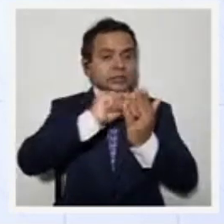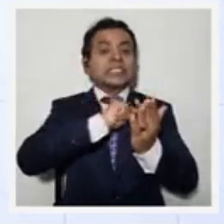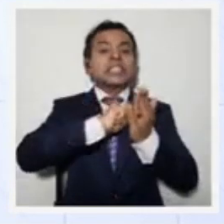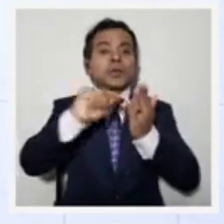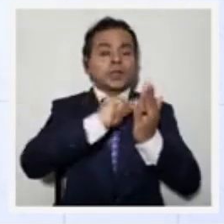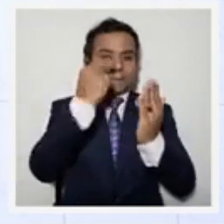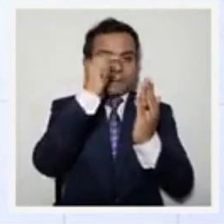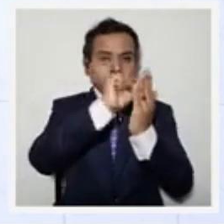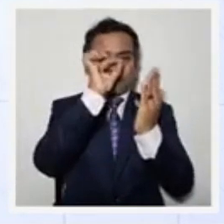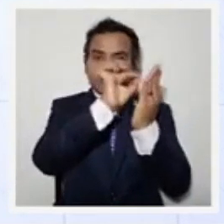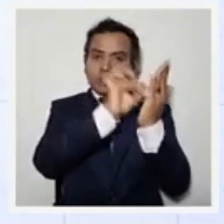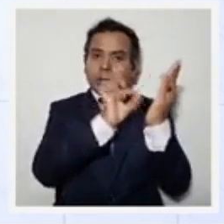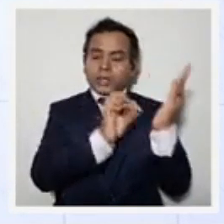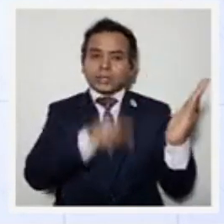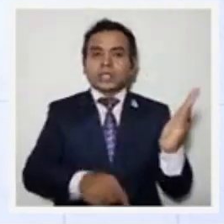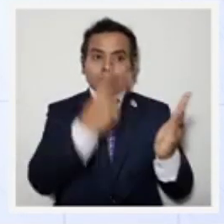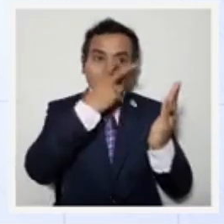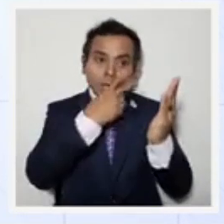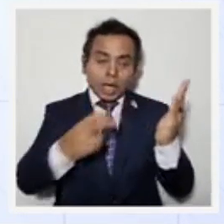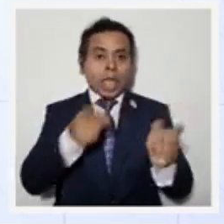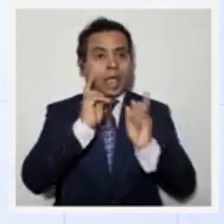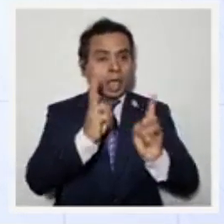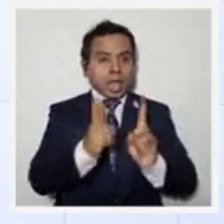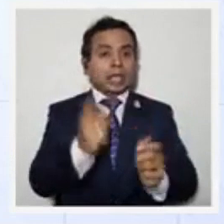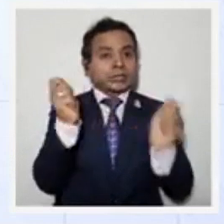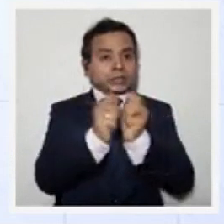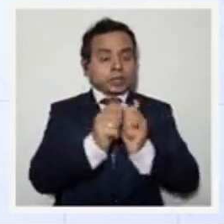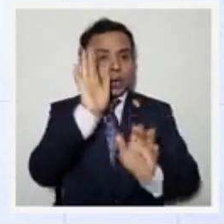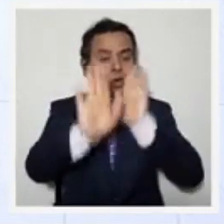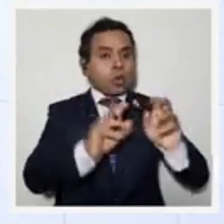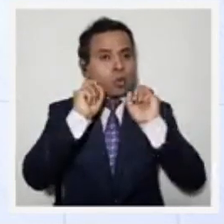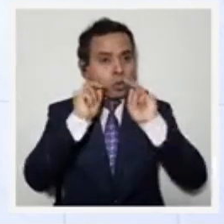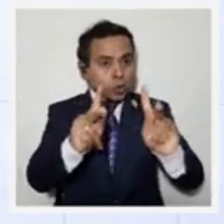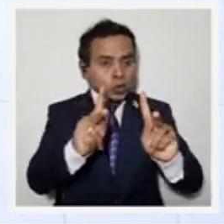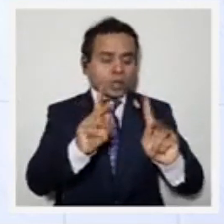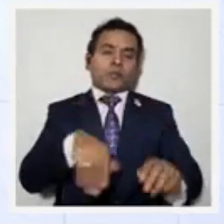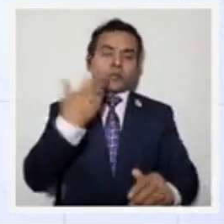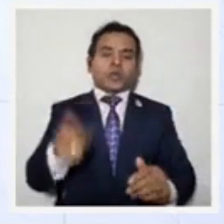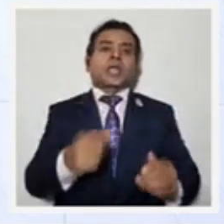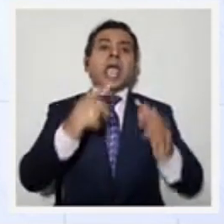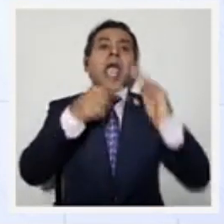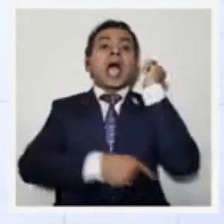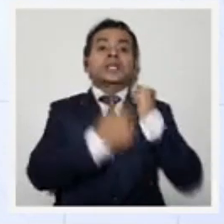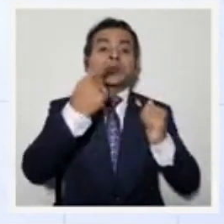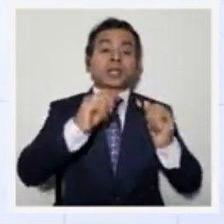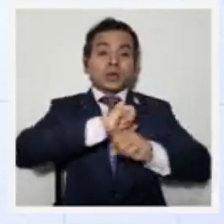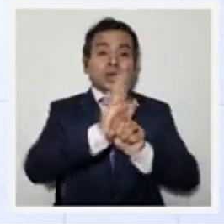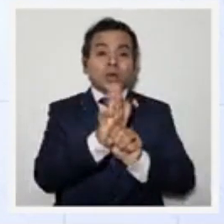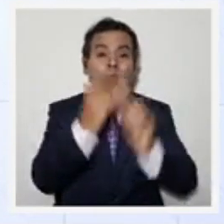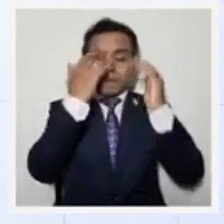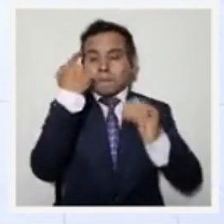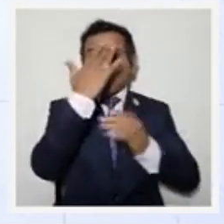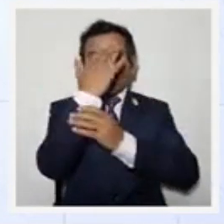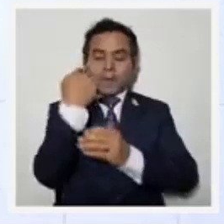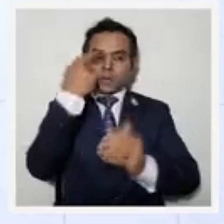যে সুপারিশগুলো করেছেন এবং যে নির্ণায়কগুলো নির্দিষ্ট করেছেন, যে এই নির্ণায়কগুলি যথাযথভাবে